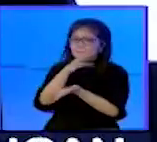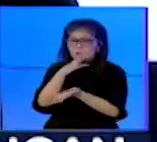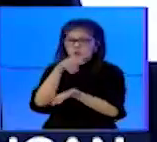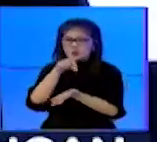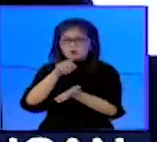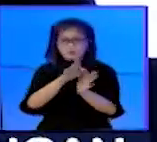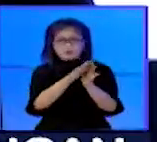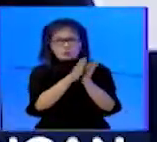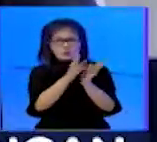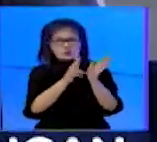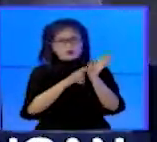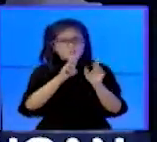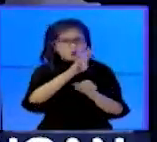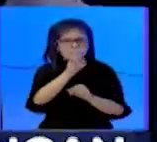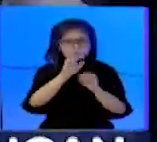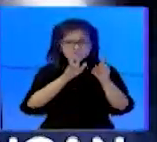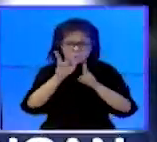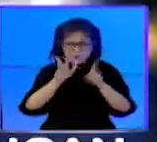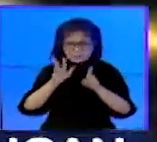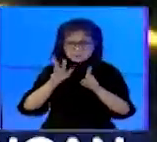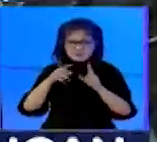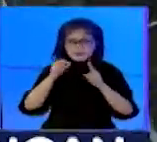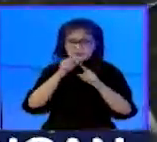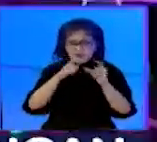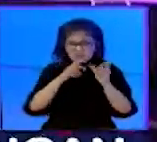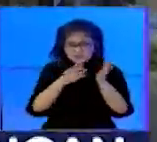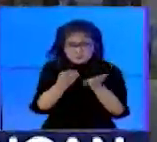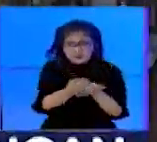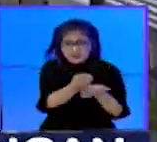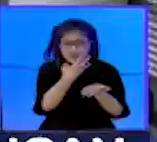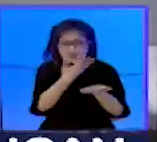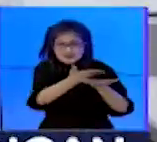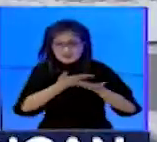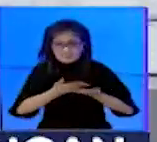2019. RUPS juga menerima laporan direksi dan tugas pengawasan Dewan